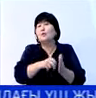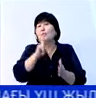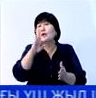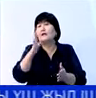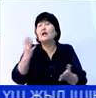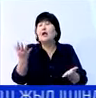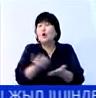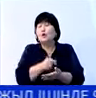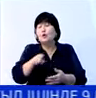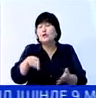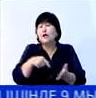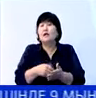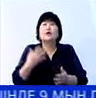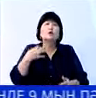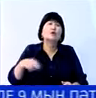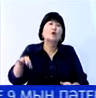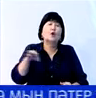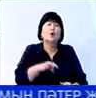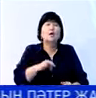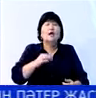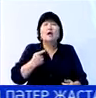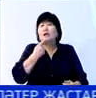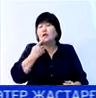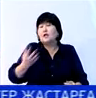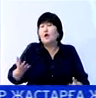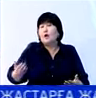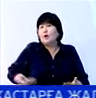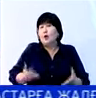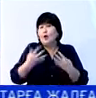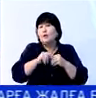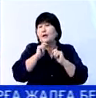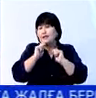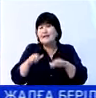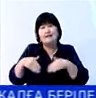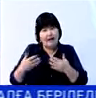осы қаладағы Қызылорда облысындағы жағдай төмен отбасыға сыйлады.